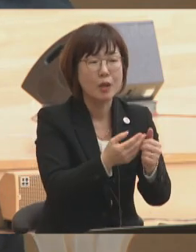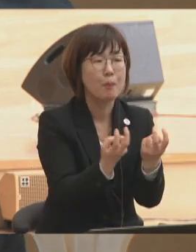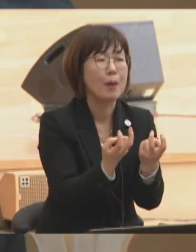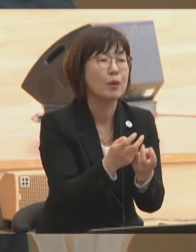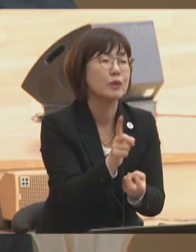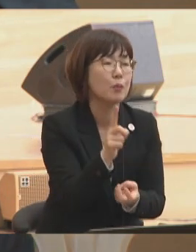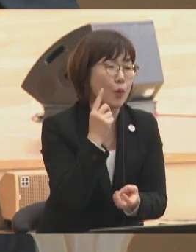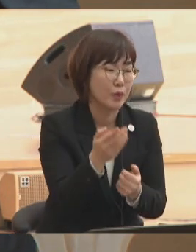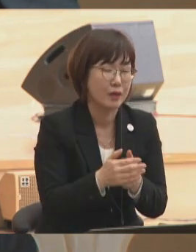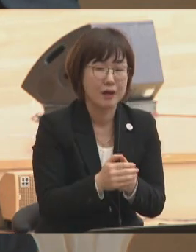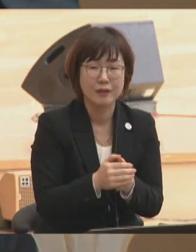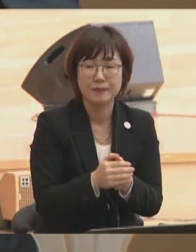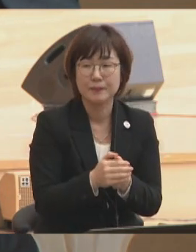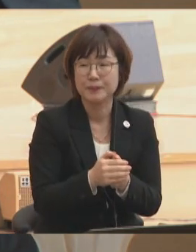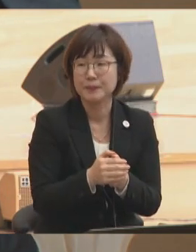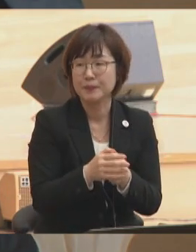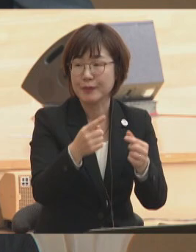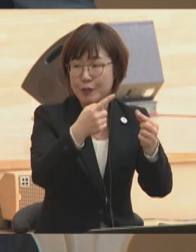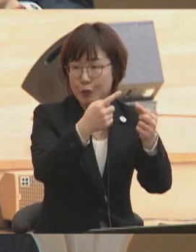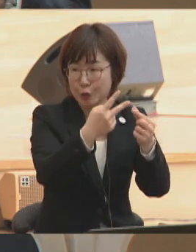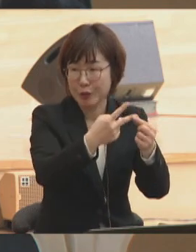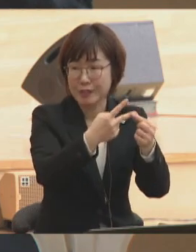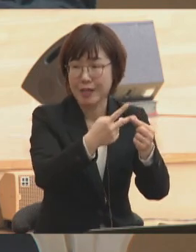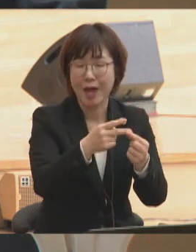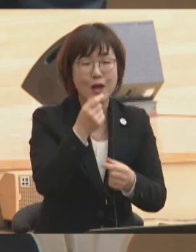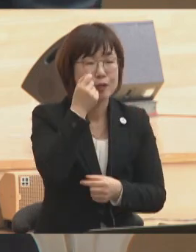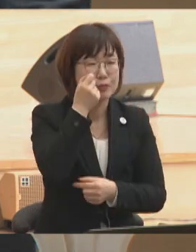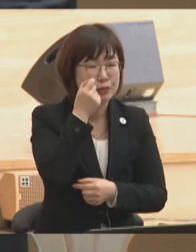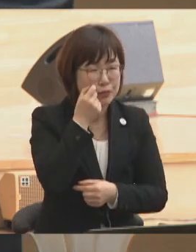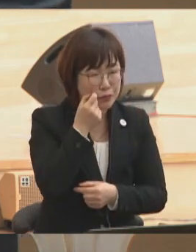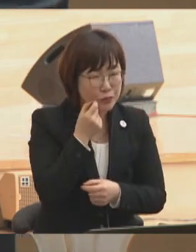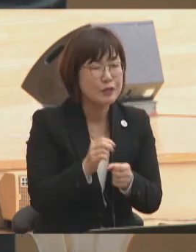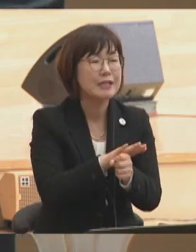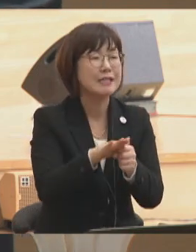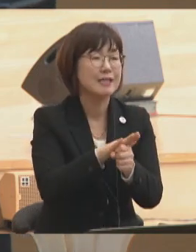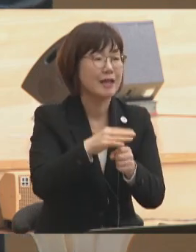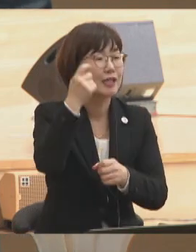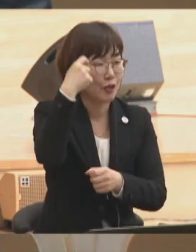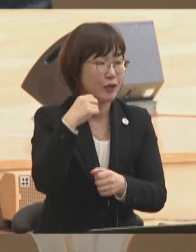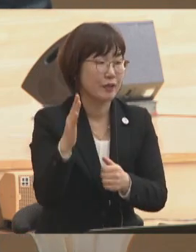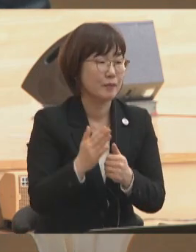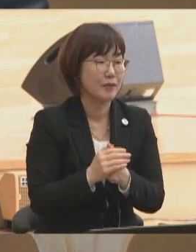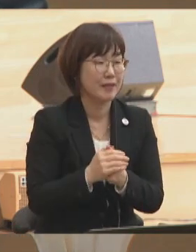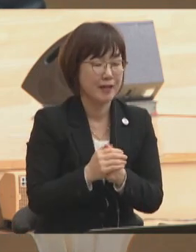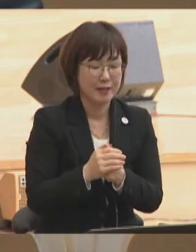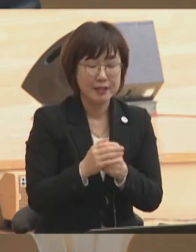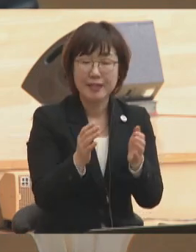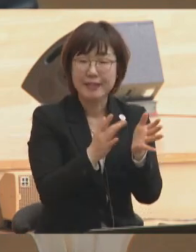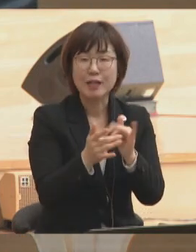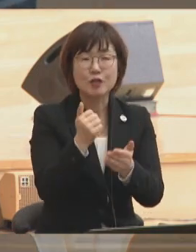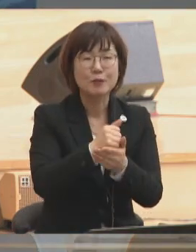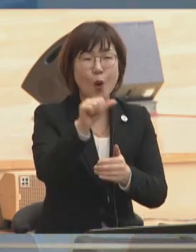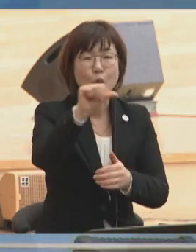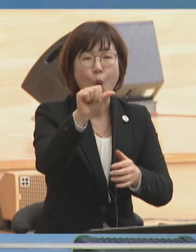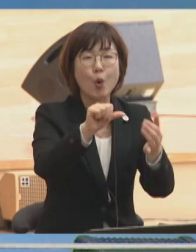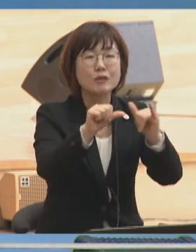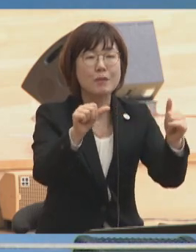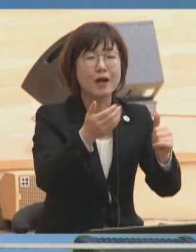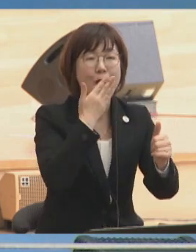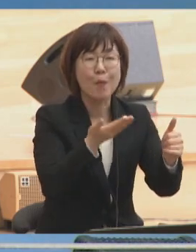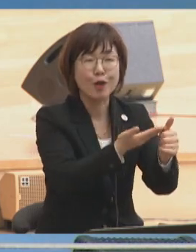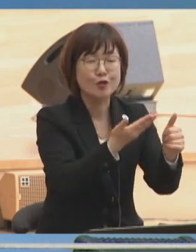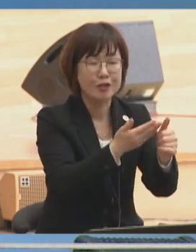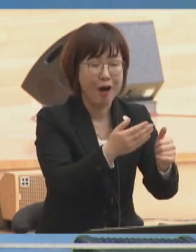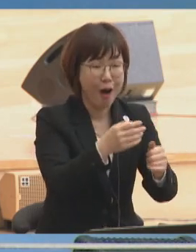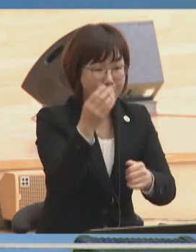불쌍히 여겨야 하죠. 불쌍히, 불쌍히 여긴다라는 건데, 여러분 예수님이 5천 명을 먹이는 이 엄청난